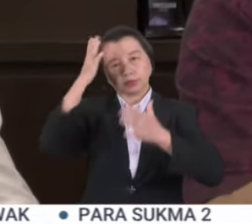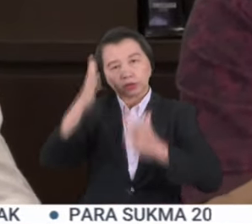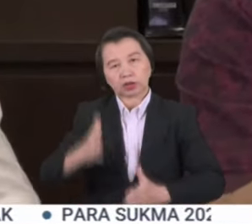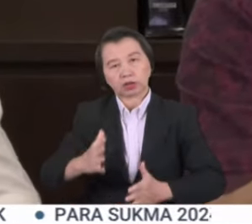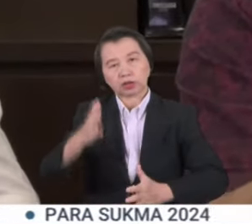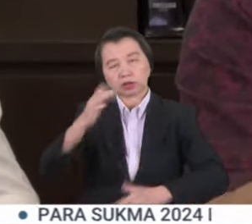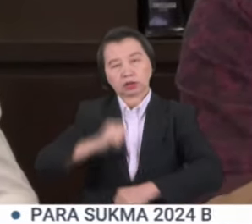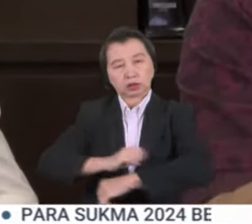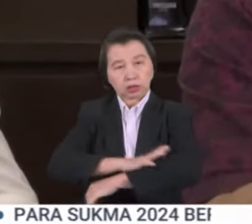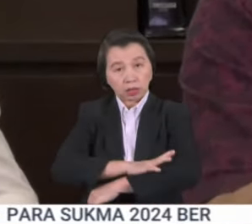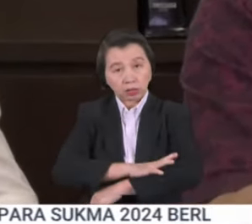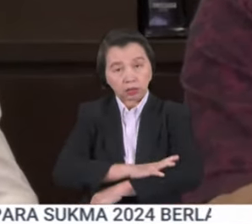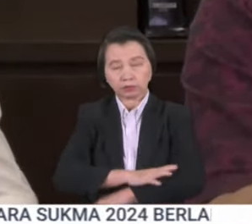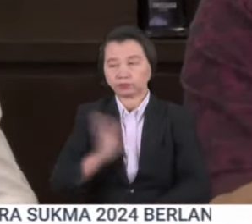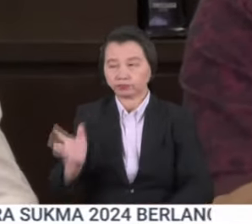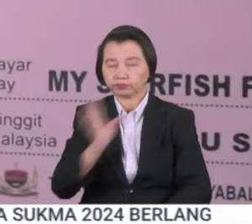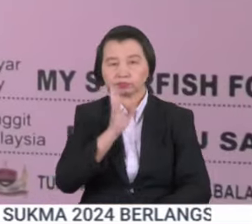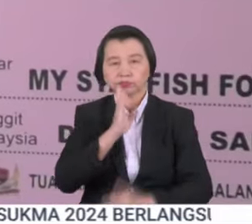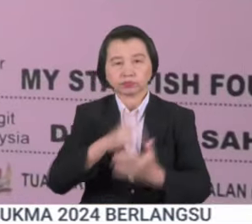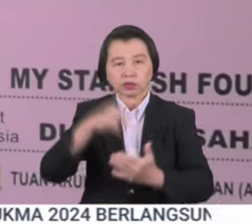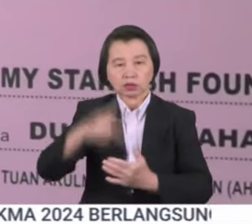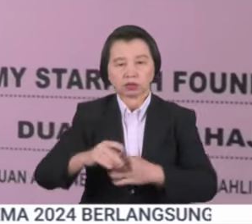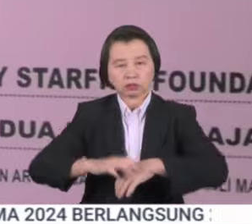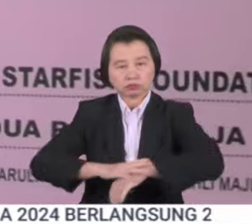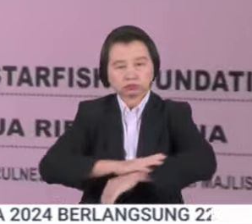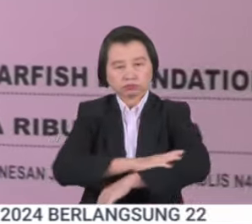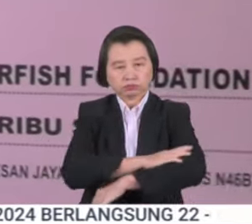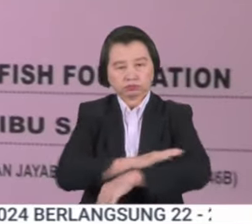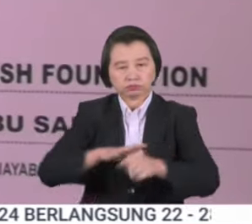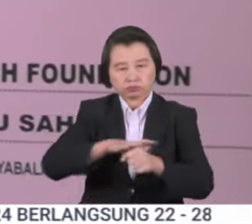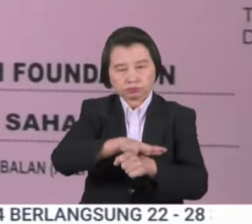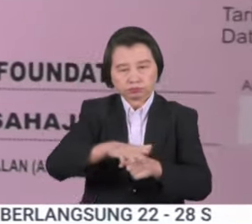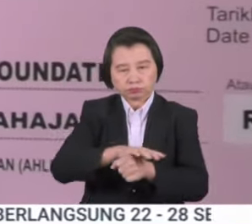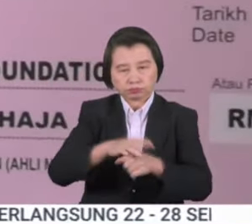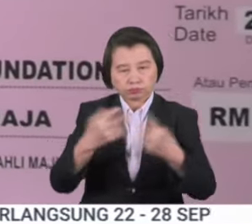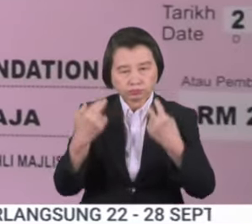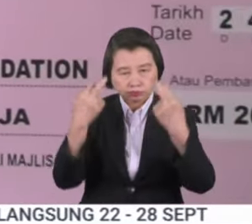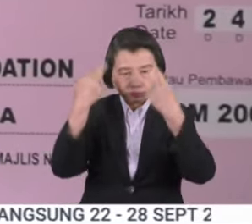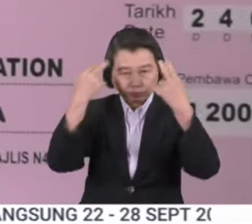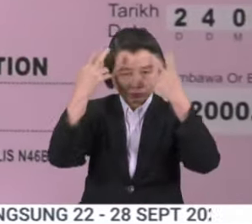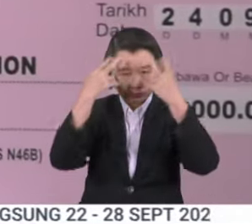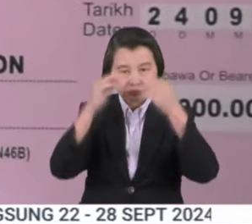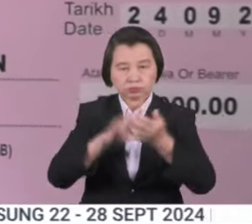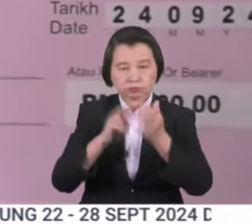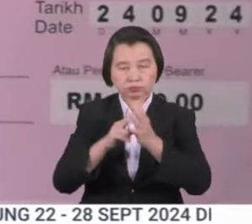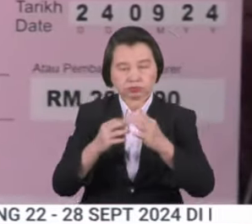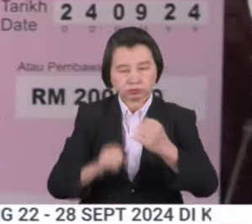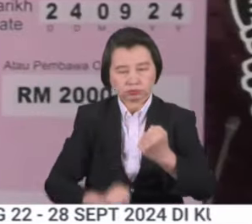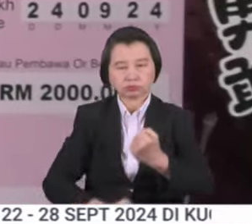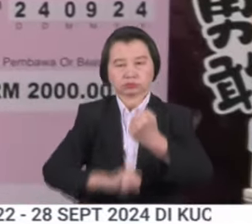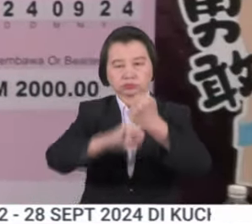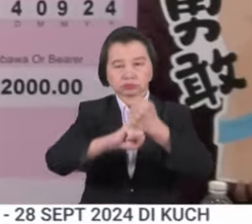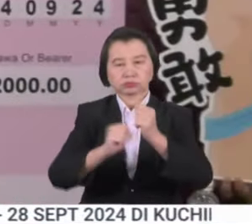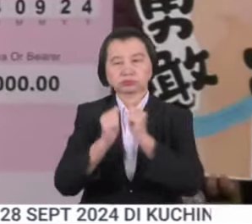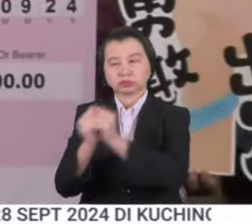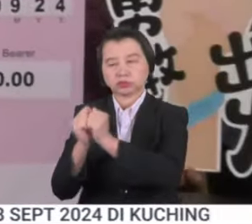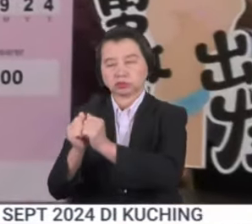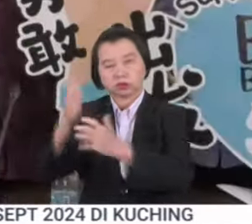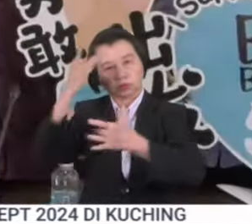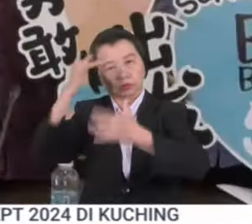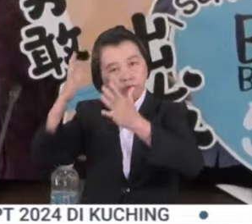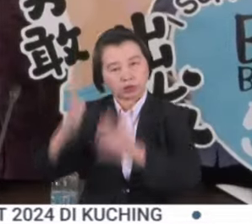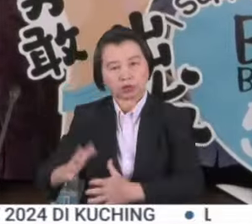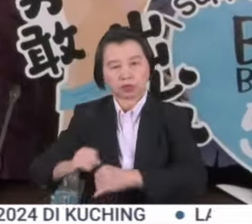terkesan. Jelas beliau, program membotakkan kepala peserta itu sebagai tanda solidariti bersama pesakit